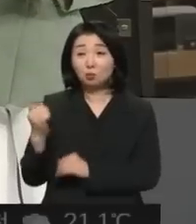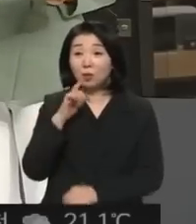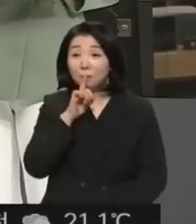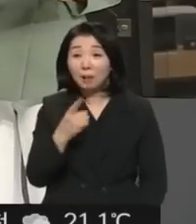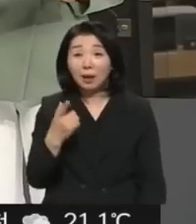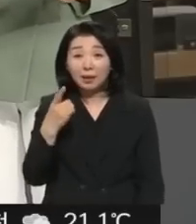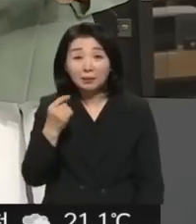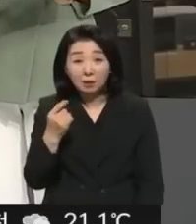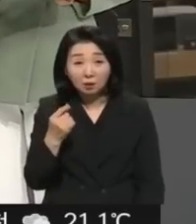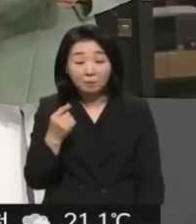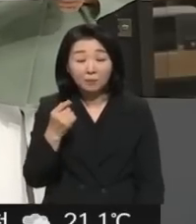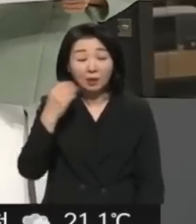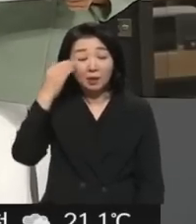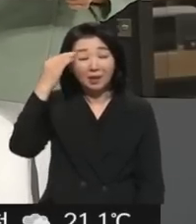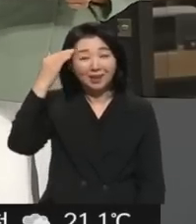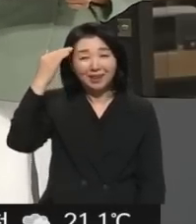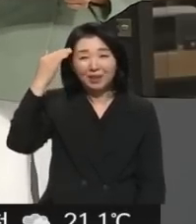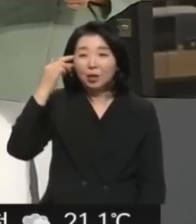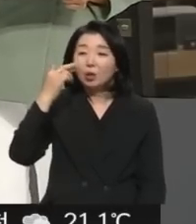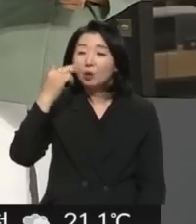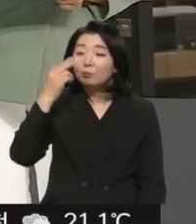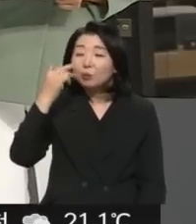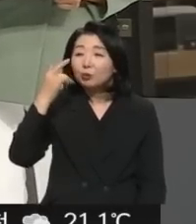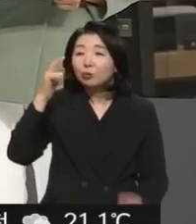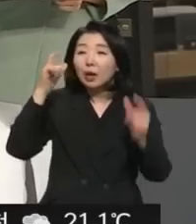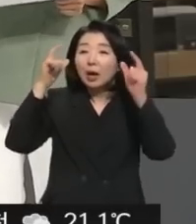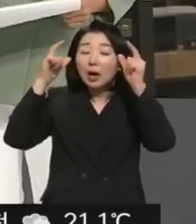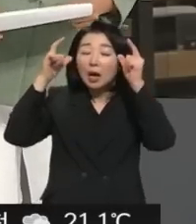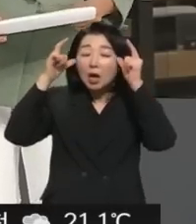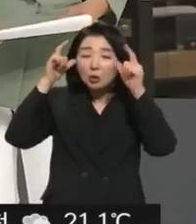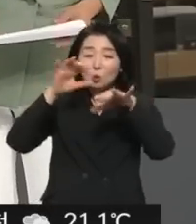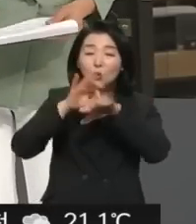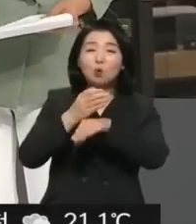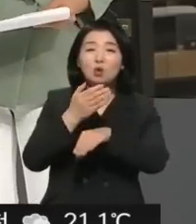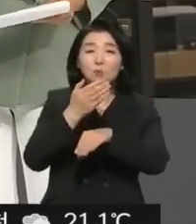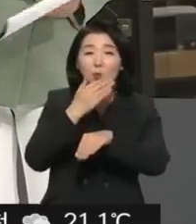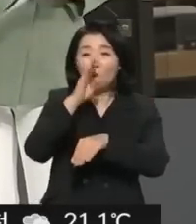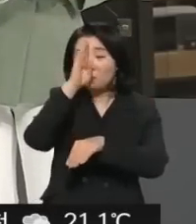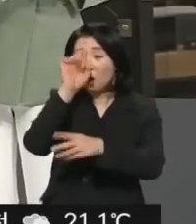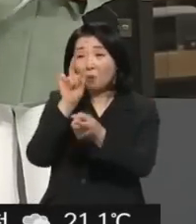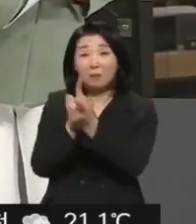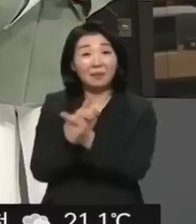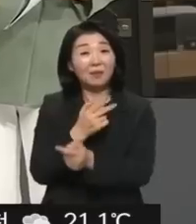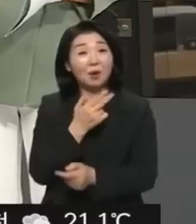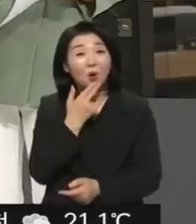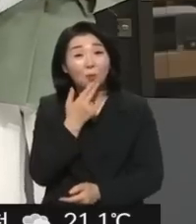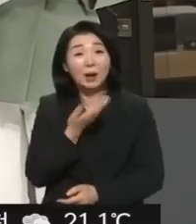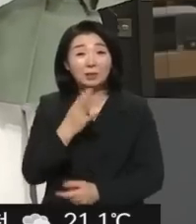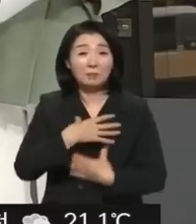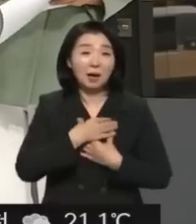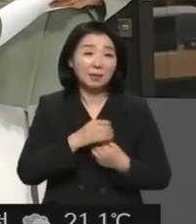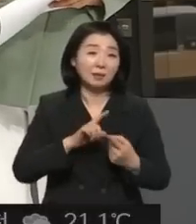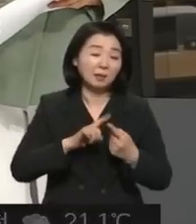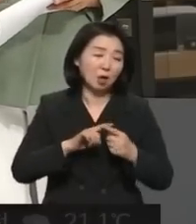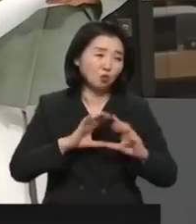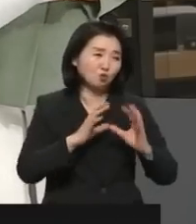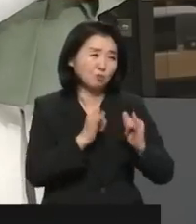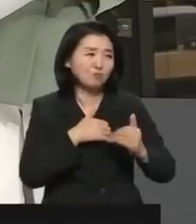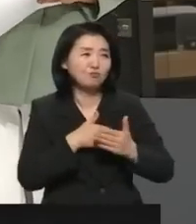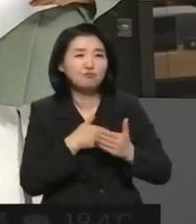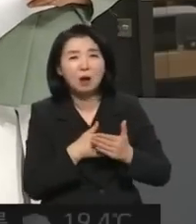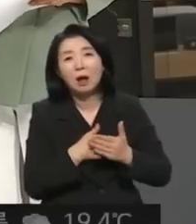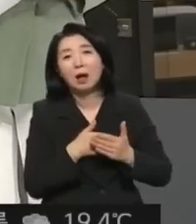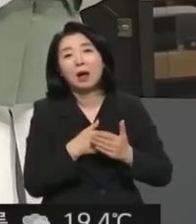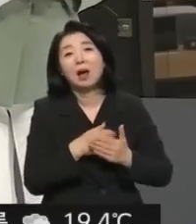우리나라에 미국산 쇠고기를 먹고 광우병 걸렸다는 사람 없었습니다. 하지만 당시 안전에 대한 국민적인 불안감,